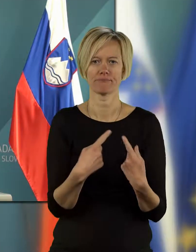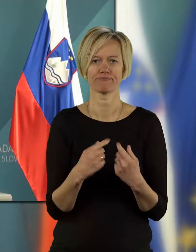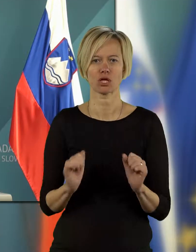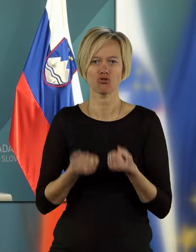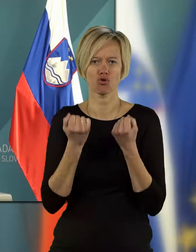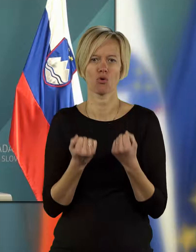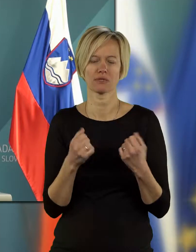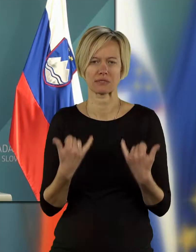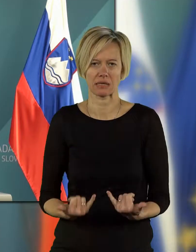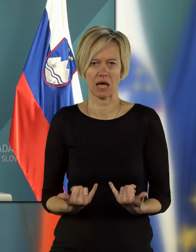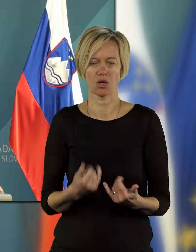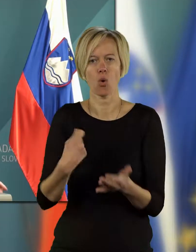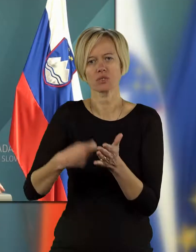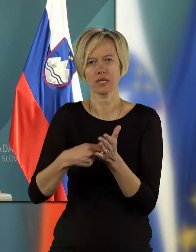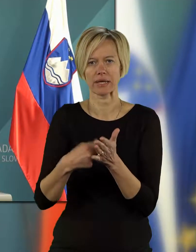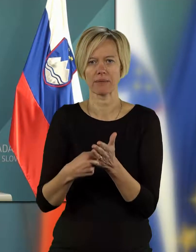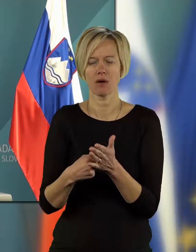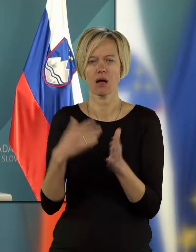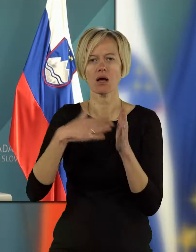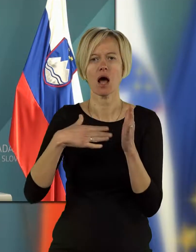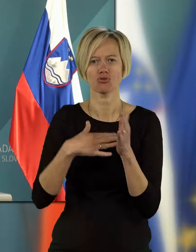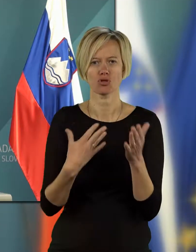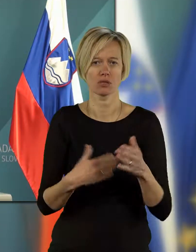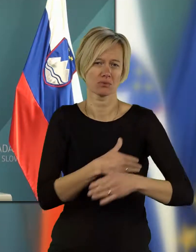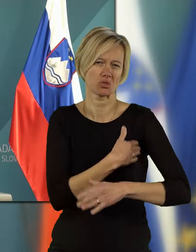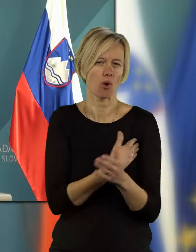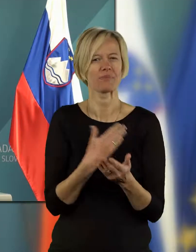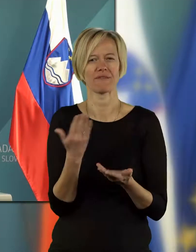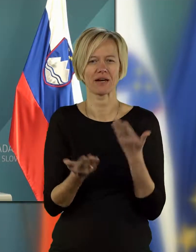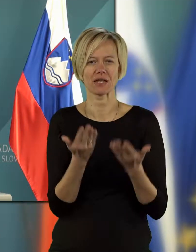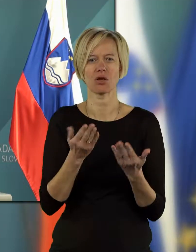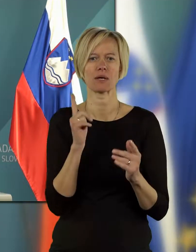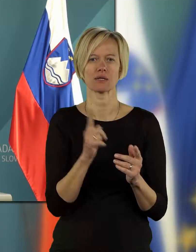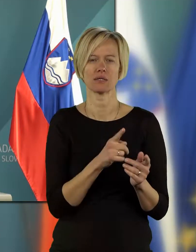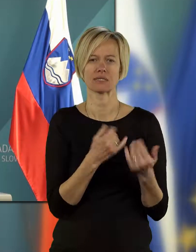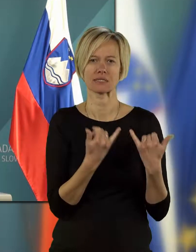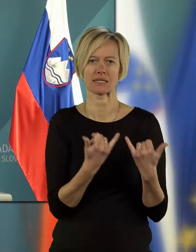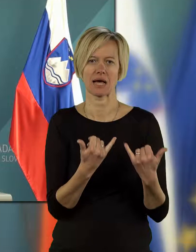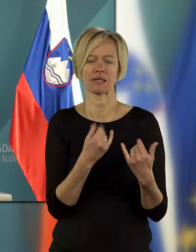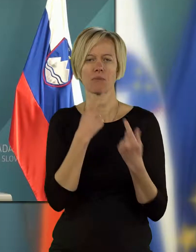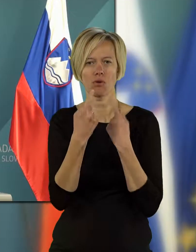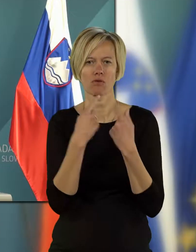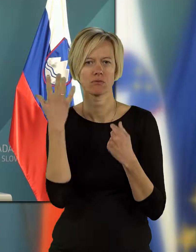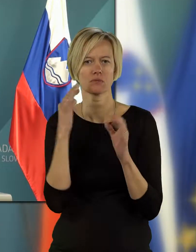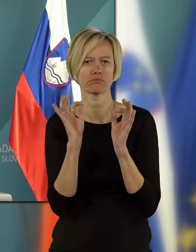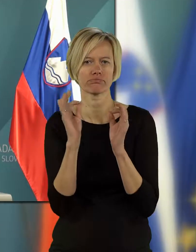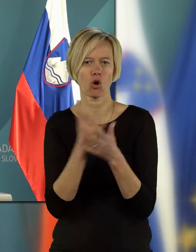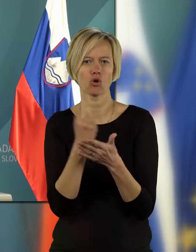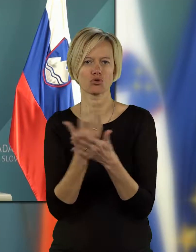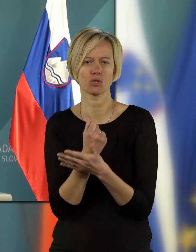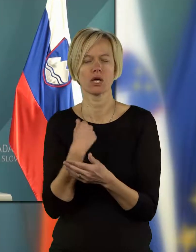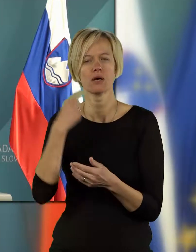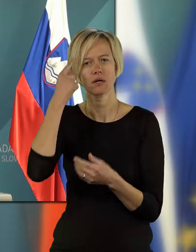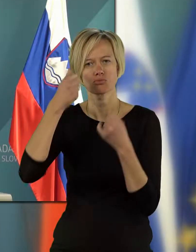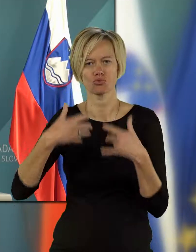v tem trenutku ocenim, kakšna je stopnja verjetnosti, ampak dosedanji pogovori so bili konstruktivni in računam